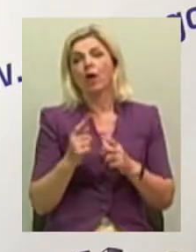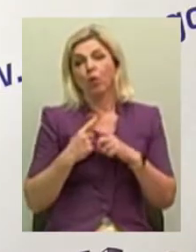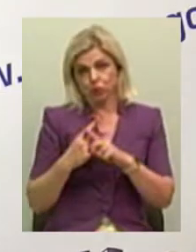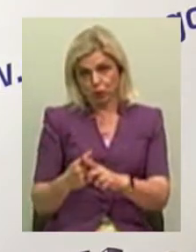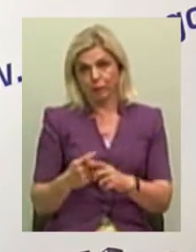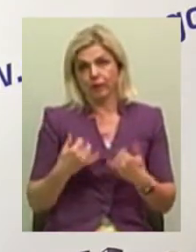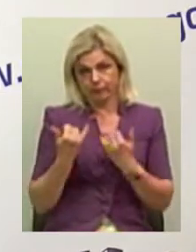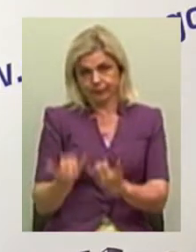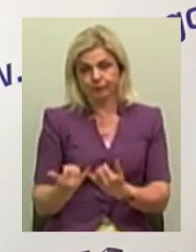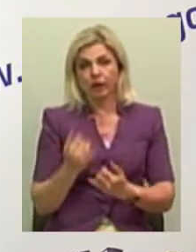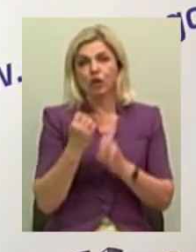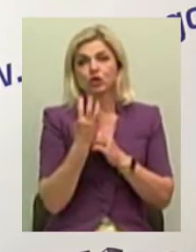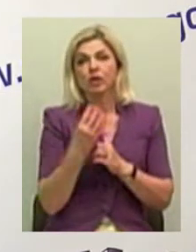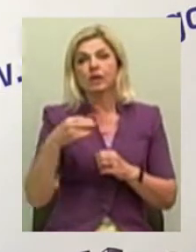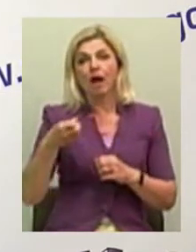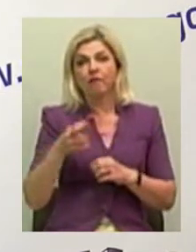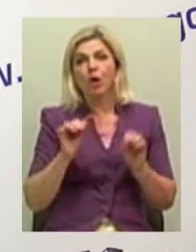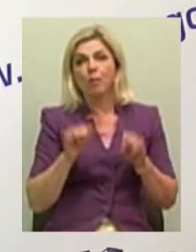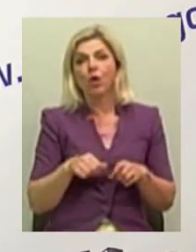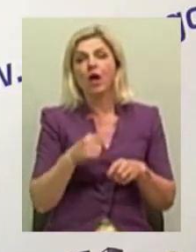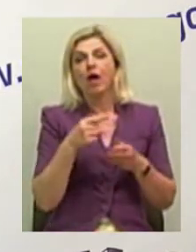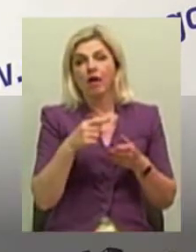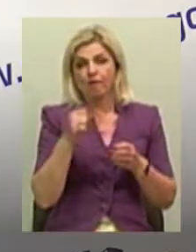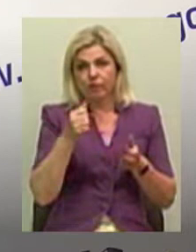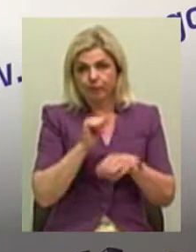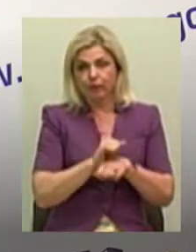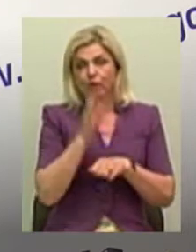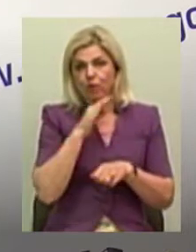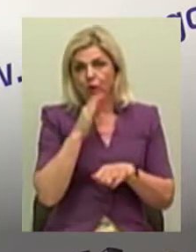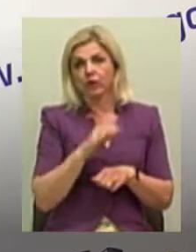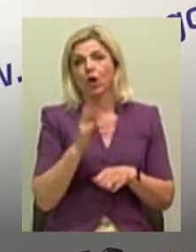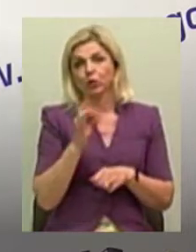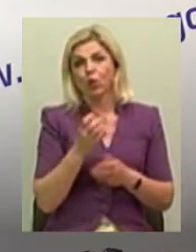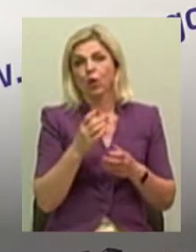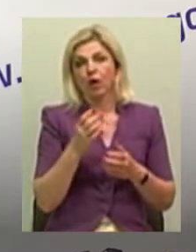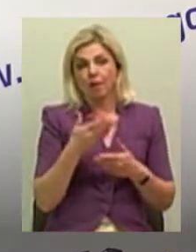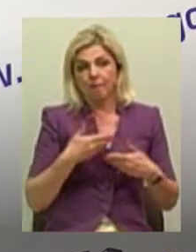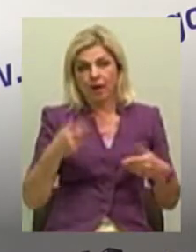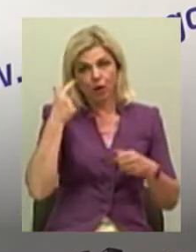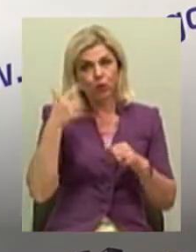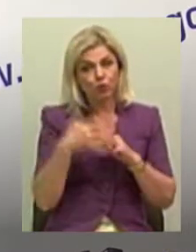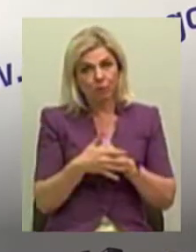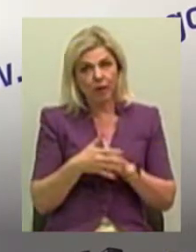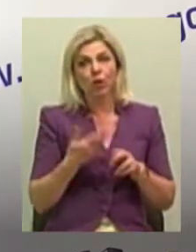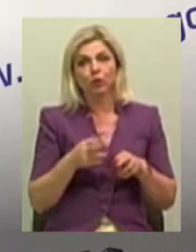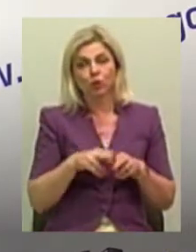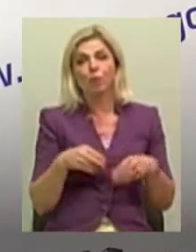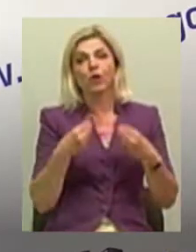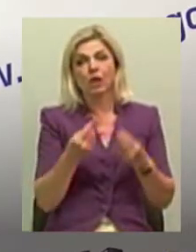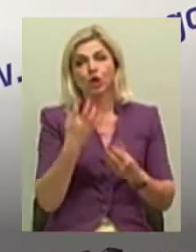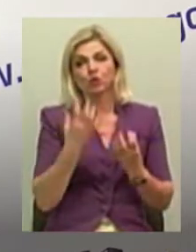Навіть 14 травня ми могли вже відключати абонентів від водопостачання, але ми все розуміємо. І тому